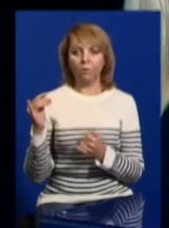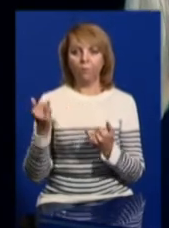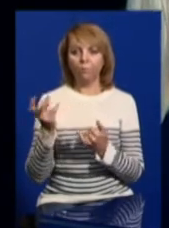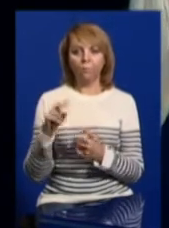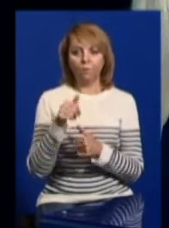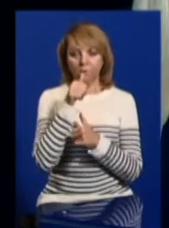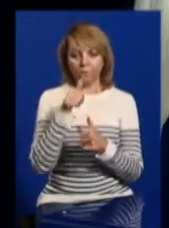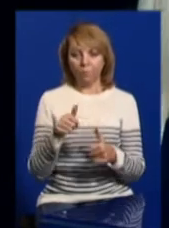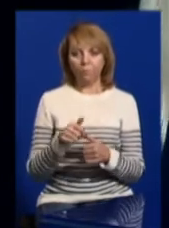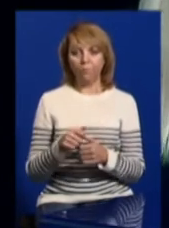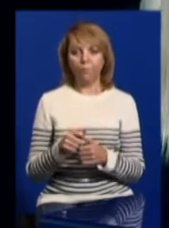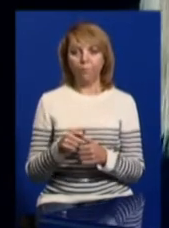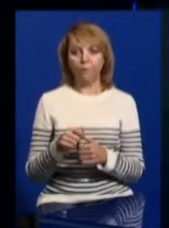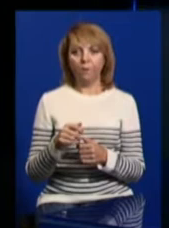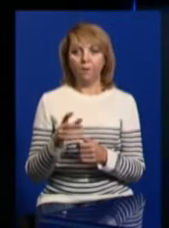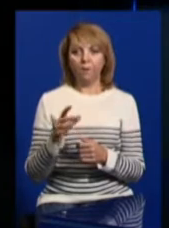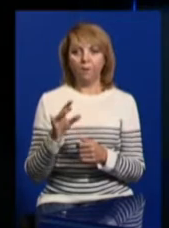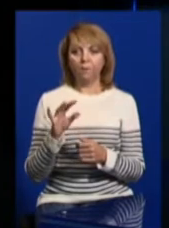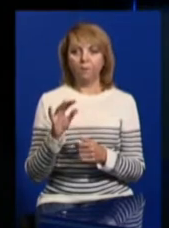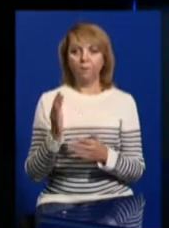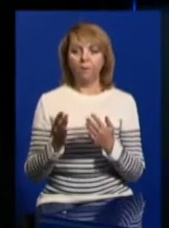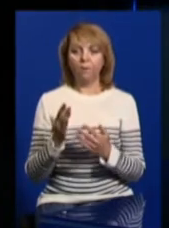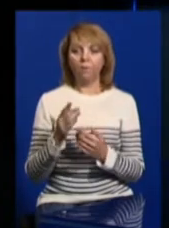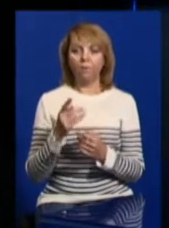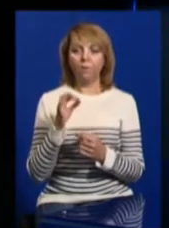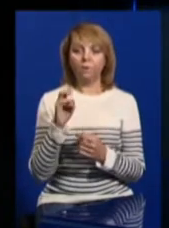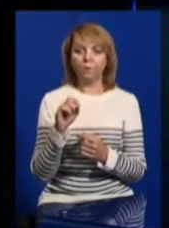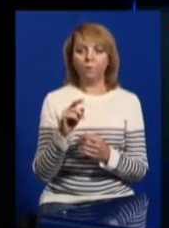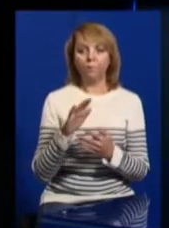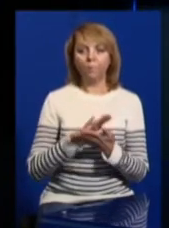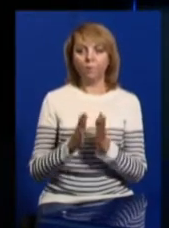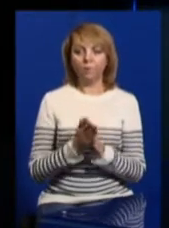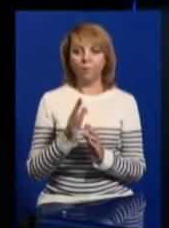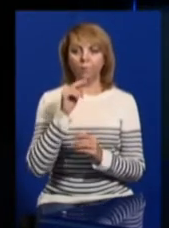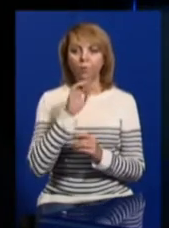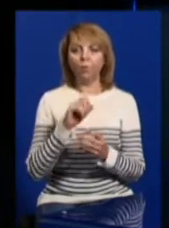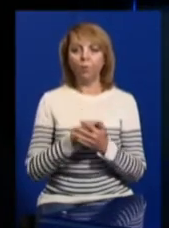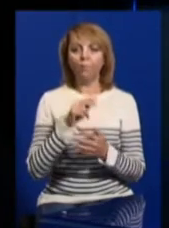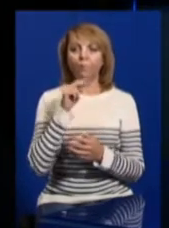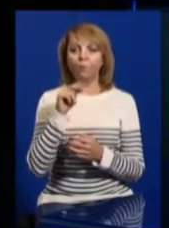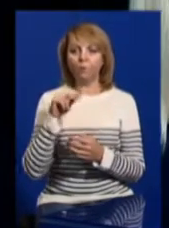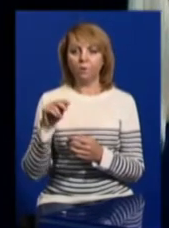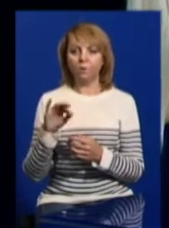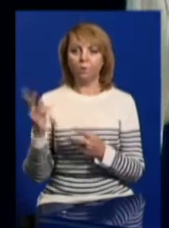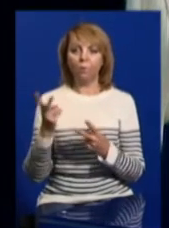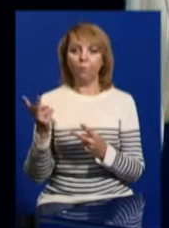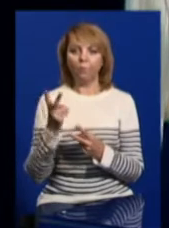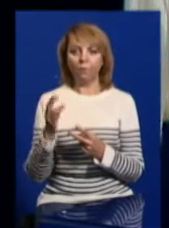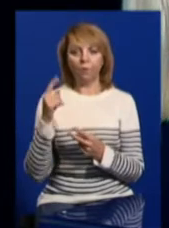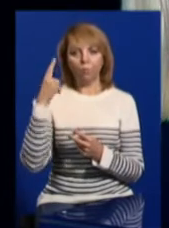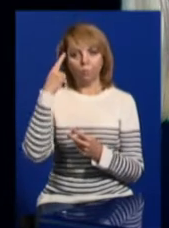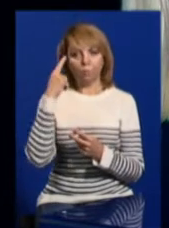сьогодні доєднатися. Чи однозначна позиція потерпілих щодо обвинувачених? Чи обидва, на